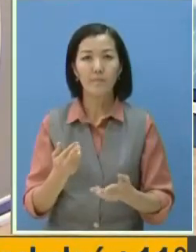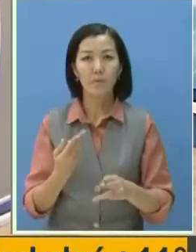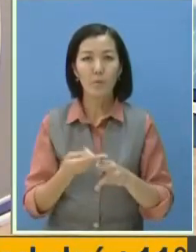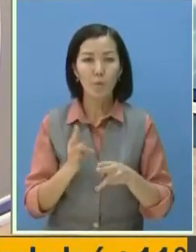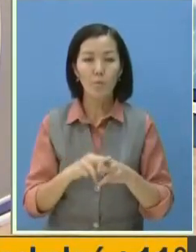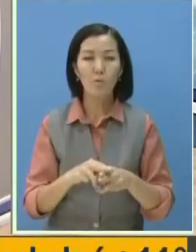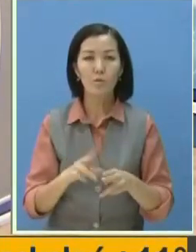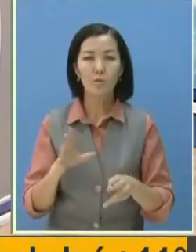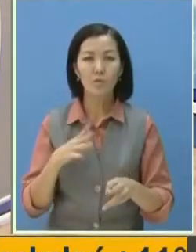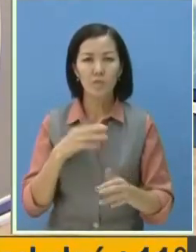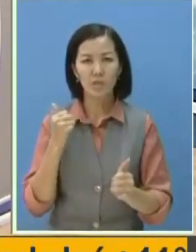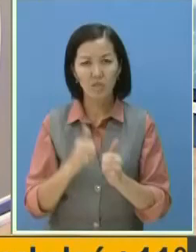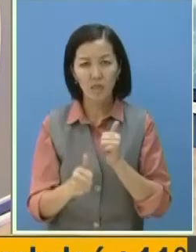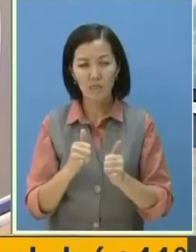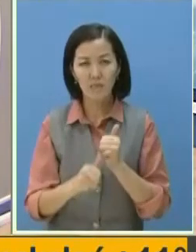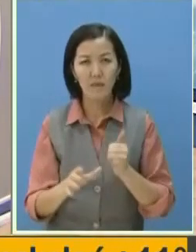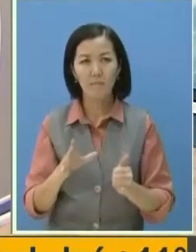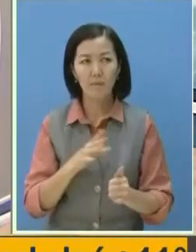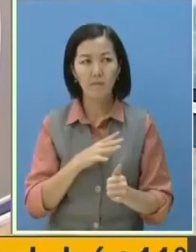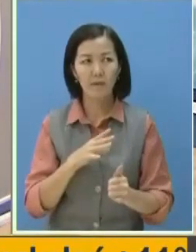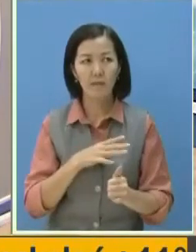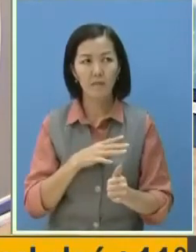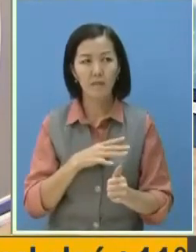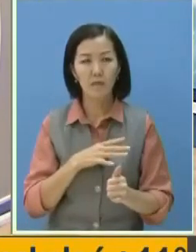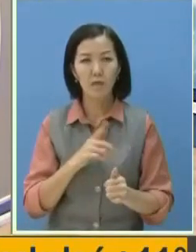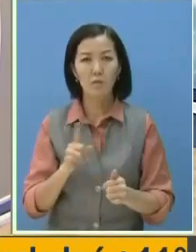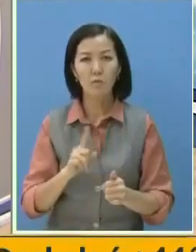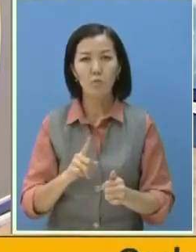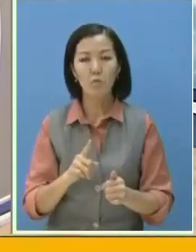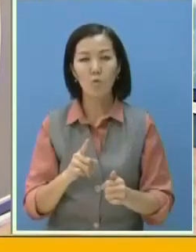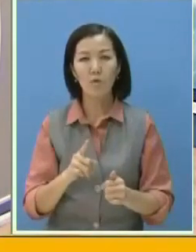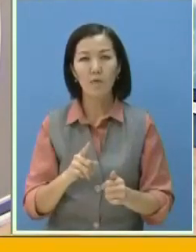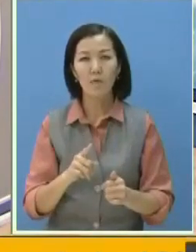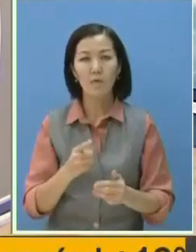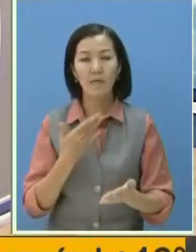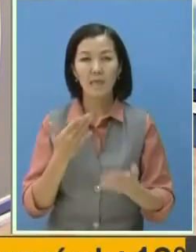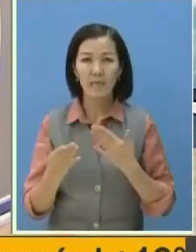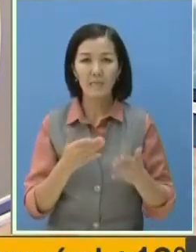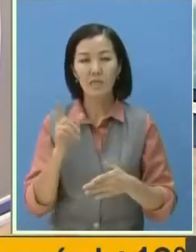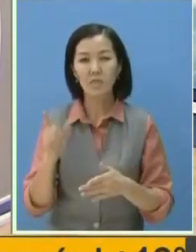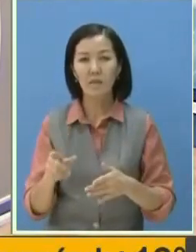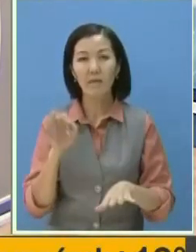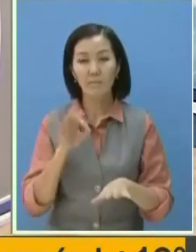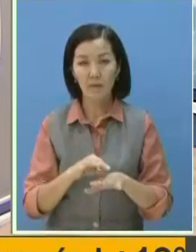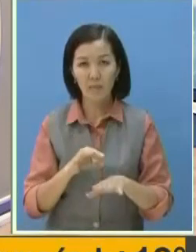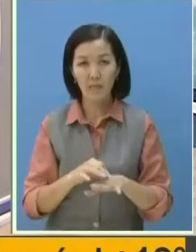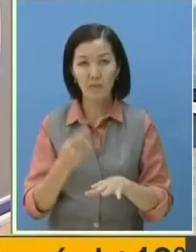часто это бывает тогда, когда человек уже носит вирус. И идет борьба